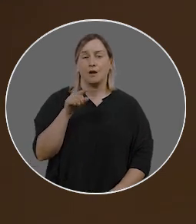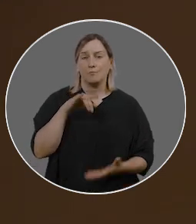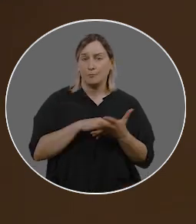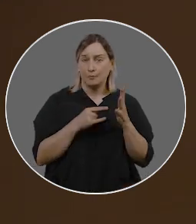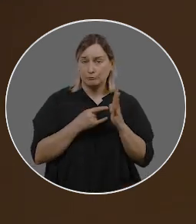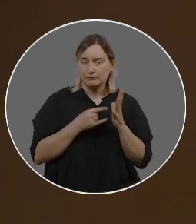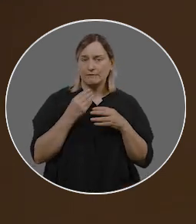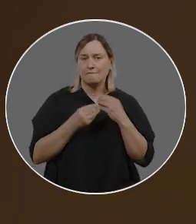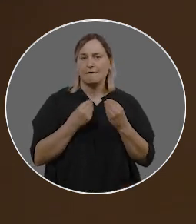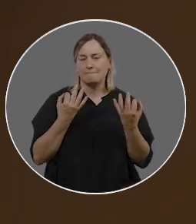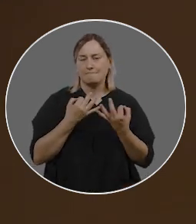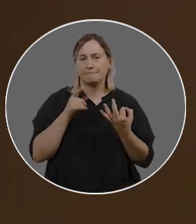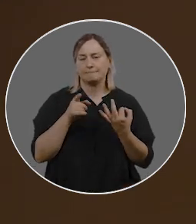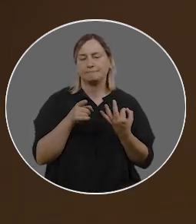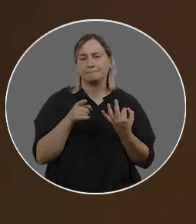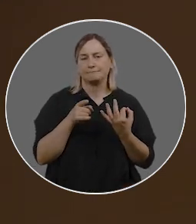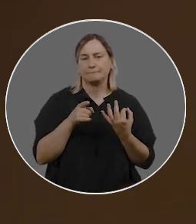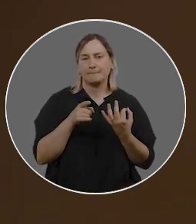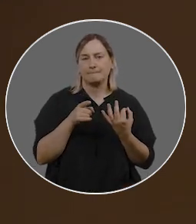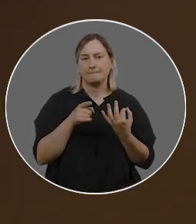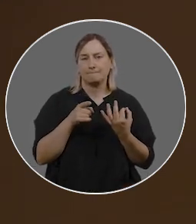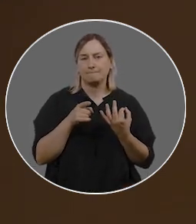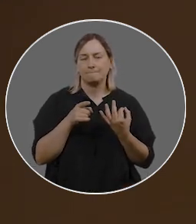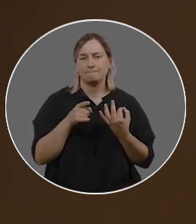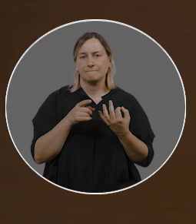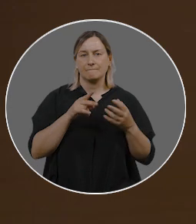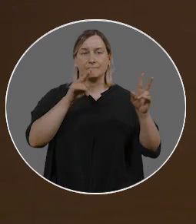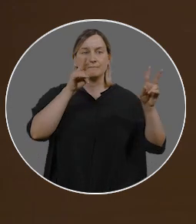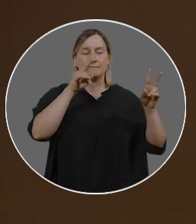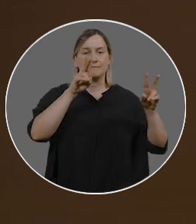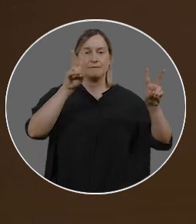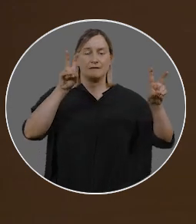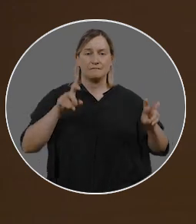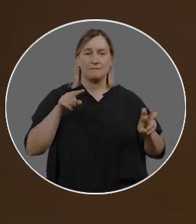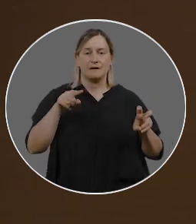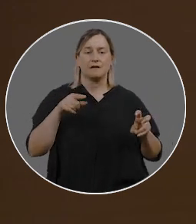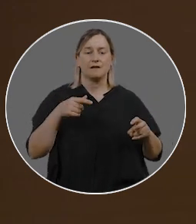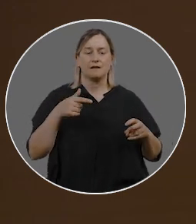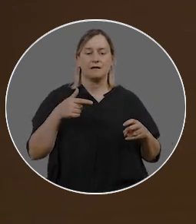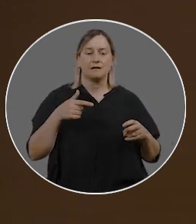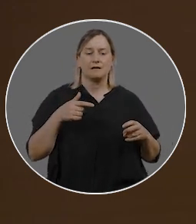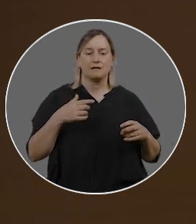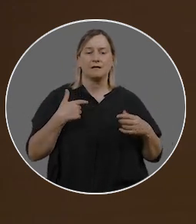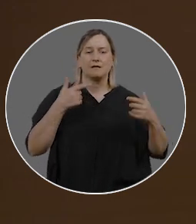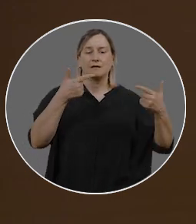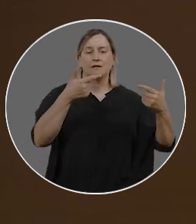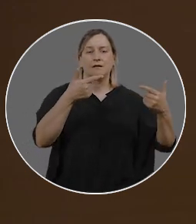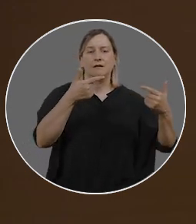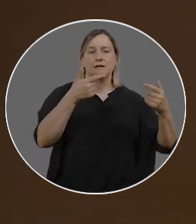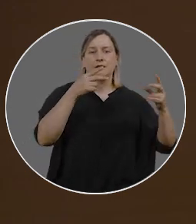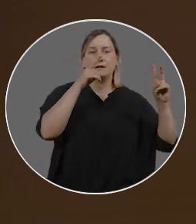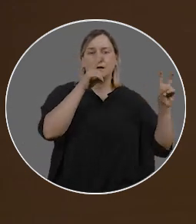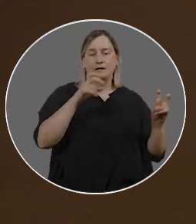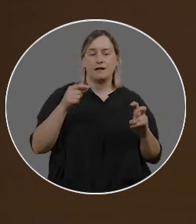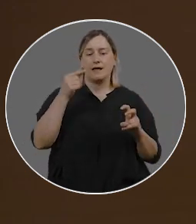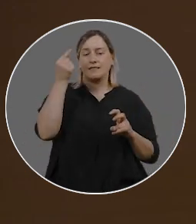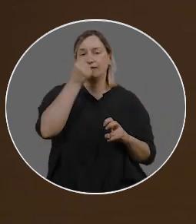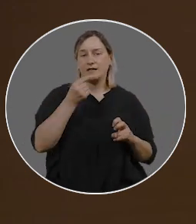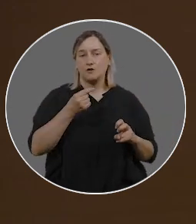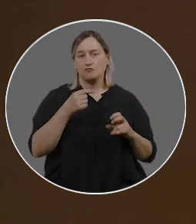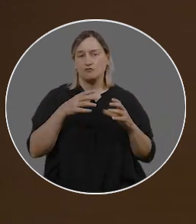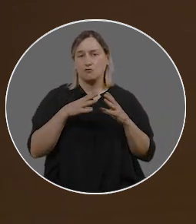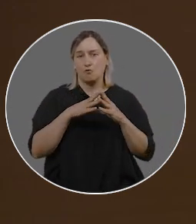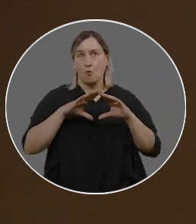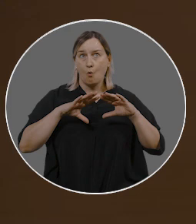el que estem mirant és, amb diverses titulacions, com s'integra l'accessibilitat i el disseny universal